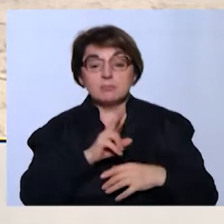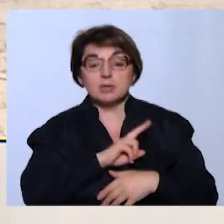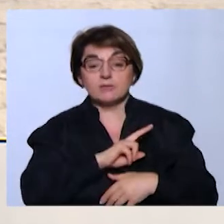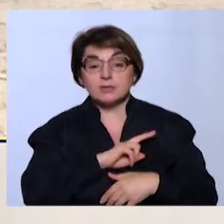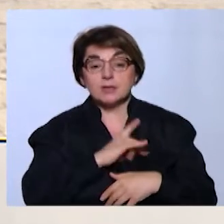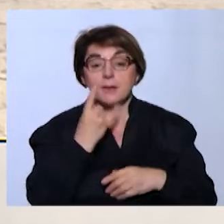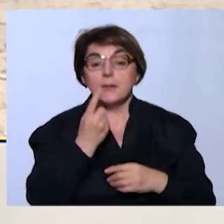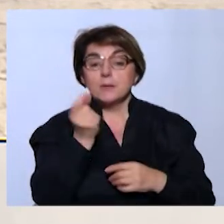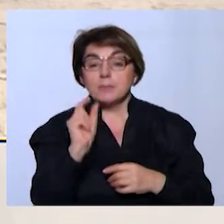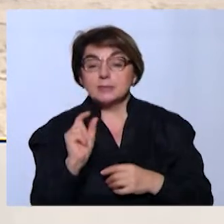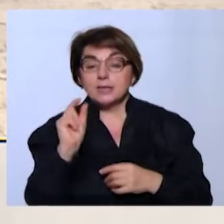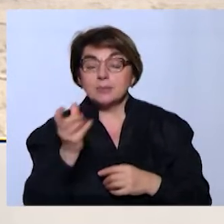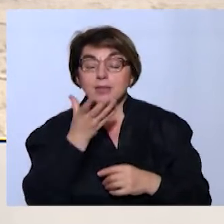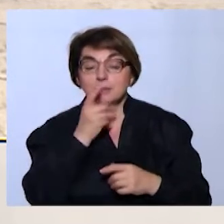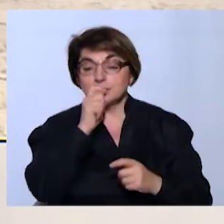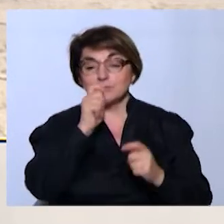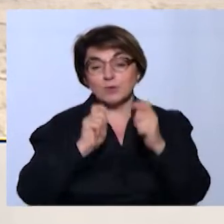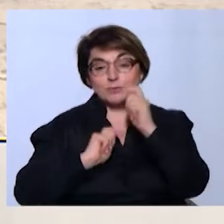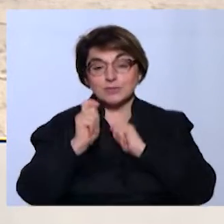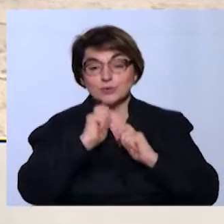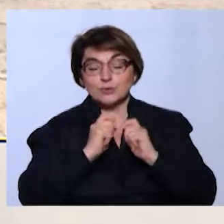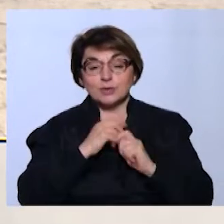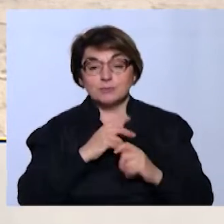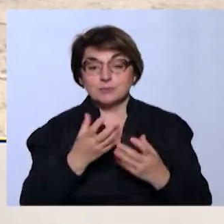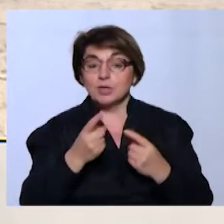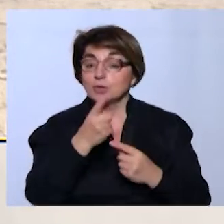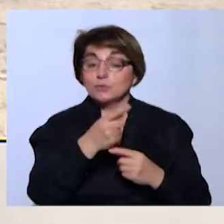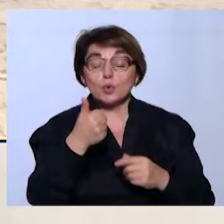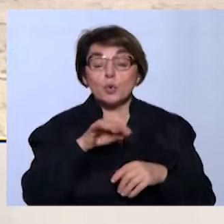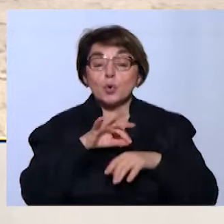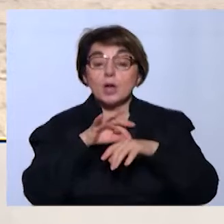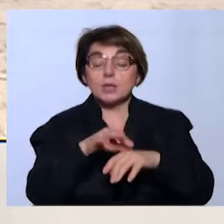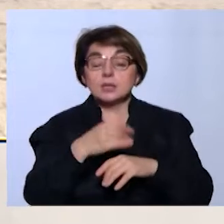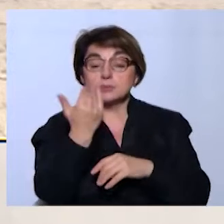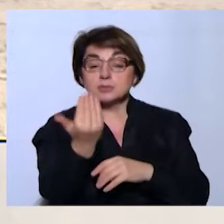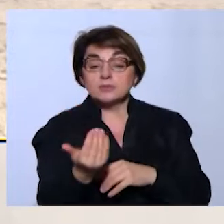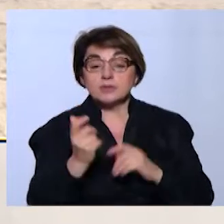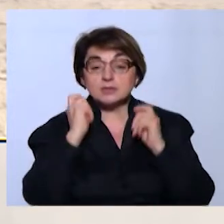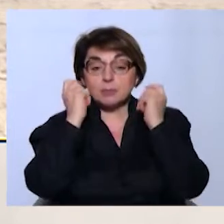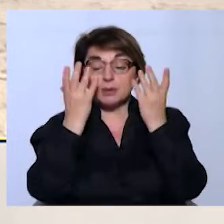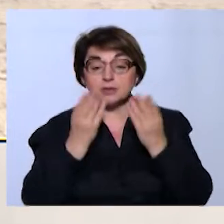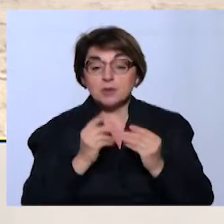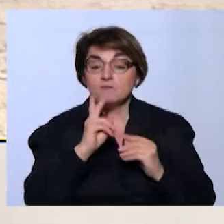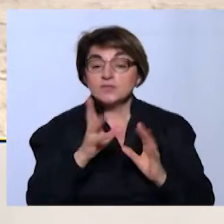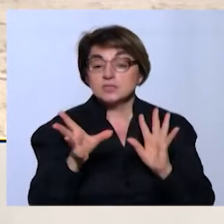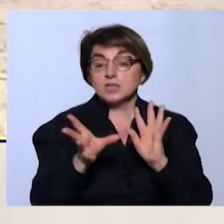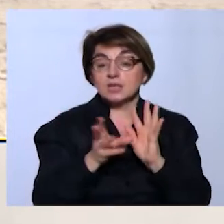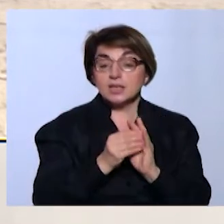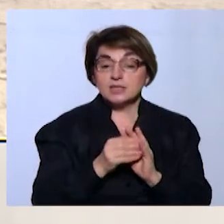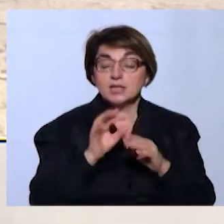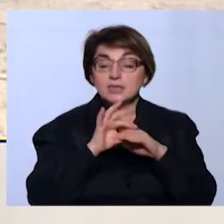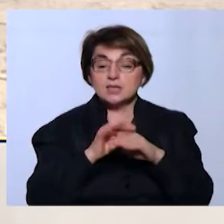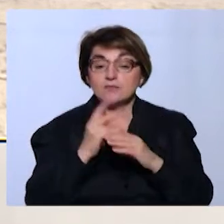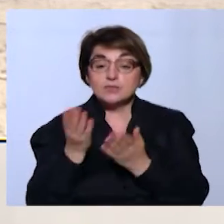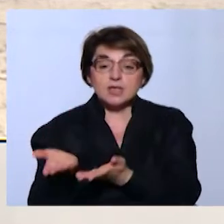მიყვარს პატარ-პატარა ლამაზი საჩუქრების მიღება. თქვენ როგორ ატარებთ თქვენს დაბადების დღეს? ვისთან ერთად ატარებთ?